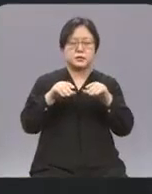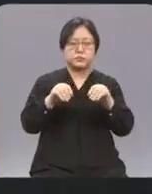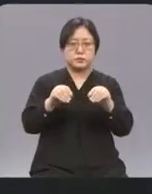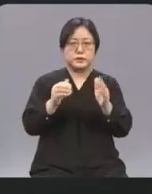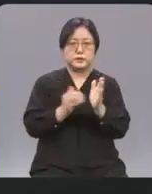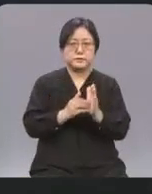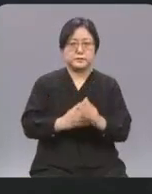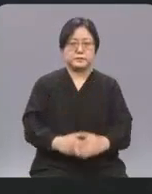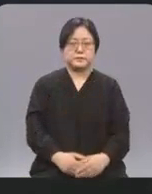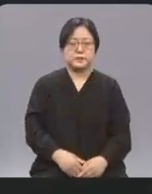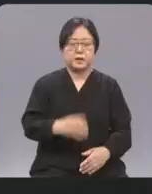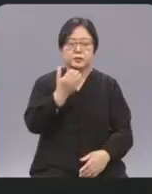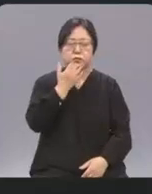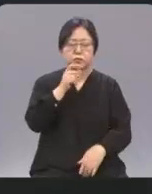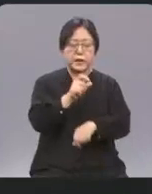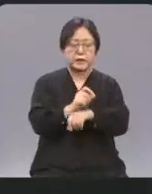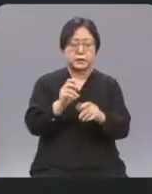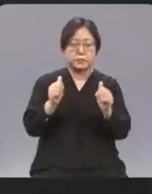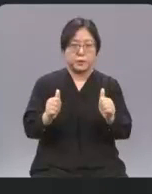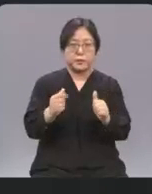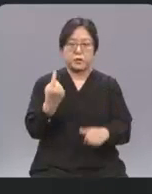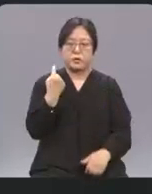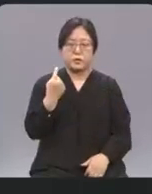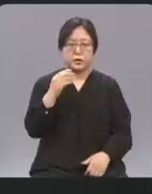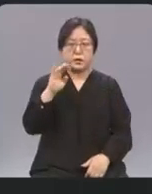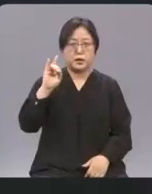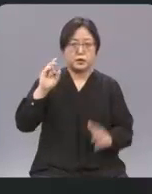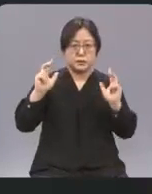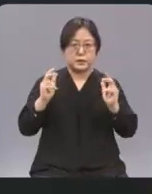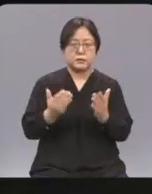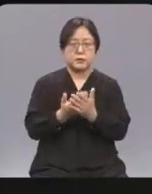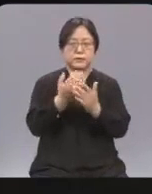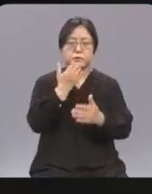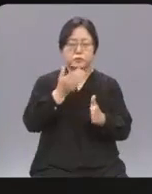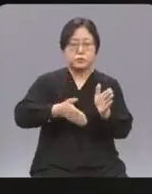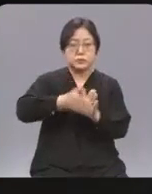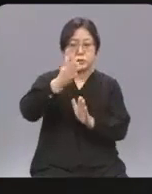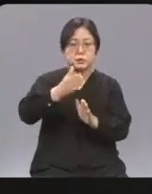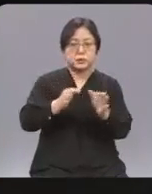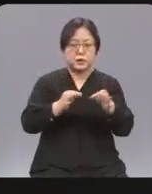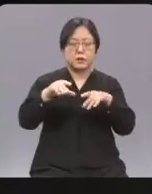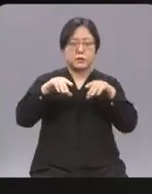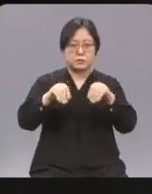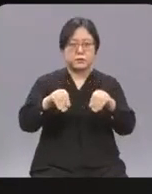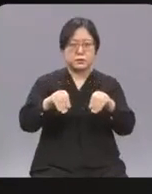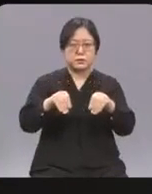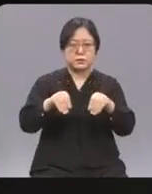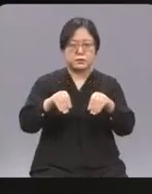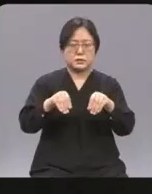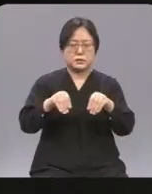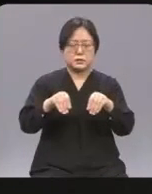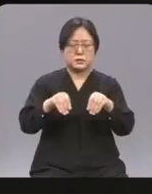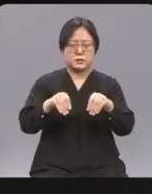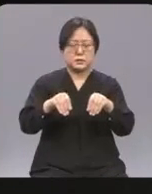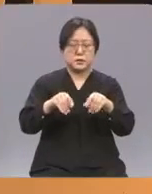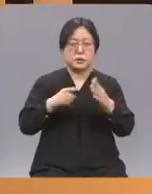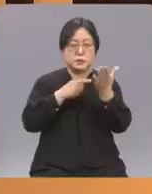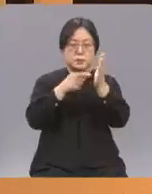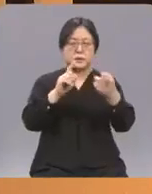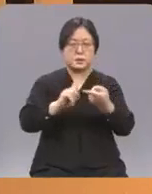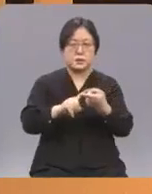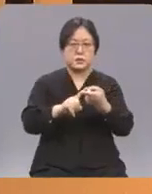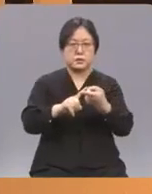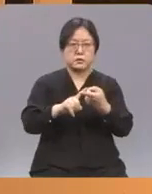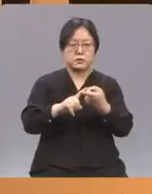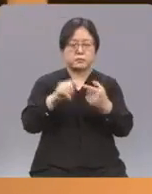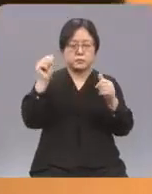정지시켰습니다. 서울행정법원은 어제 현산이 서울시장을 상대로 낸 영업정지처분 집행정지 신청에 대해